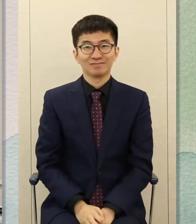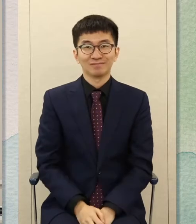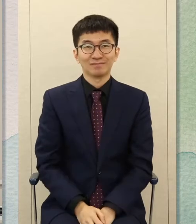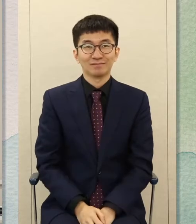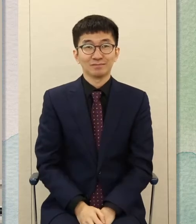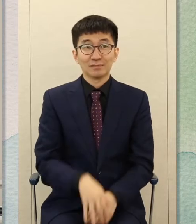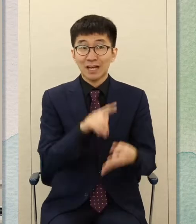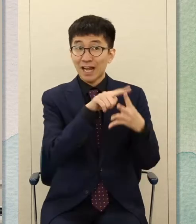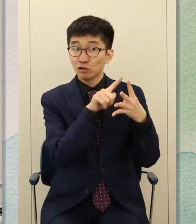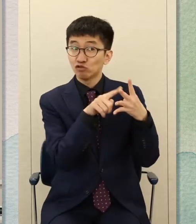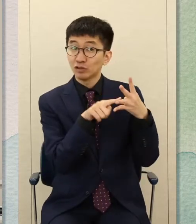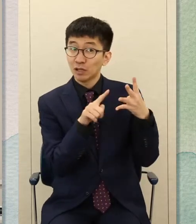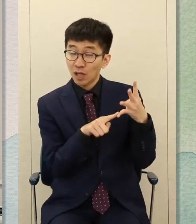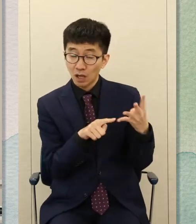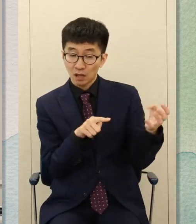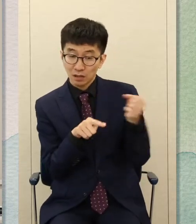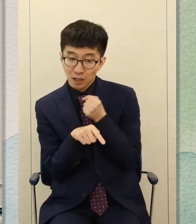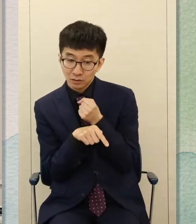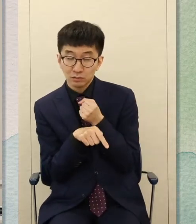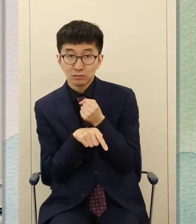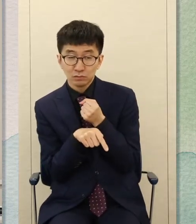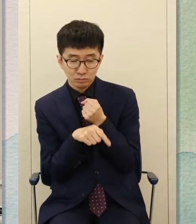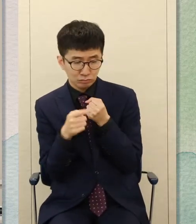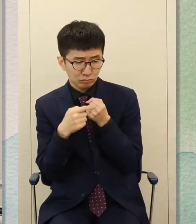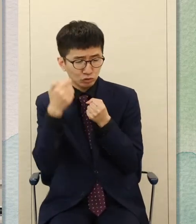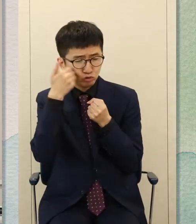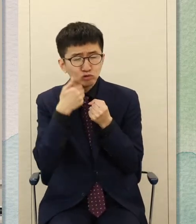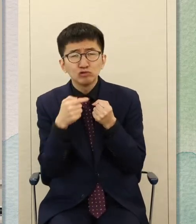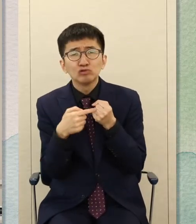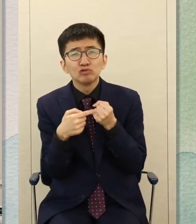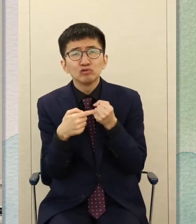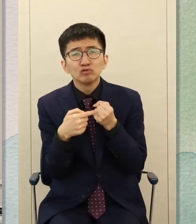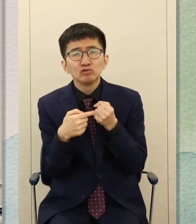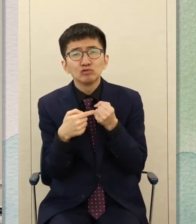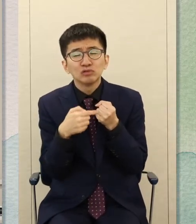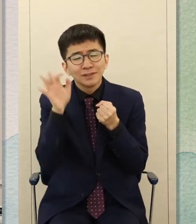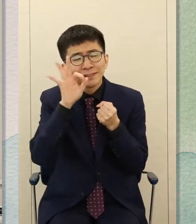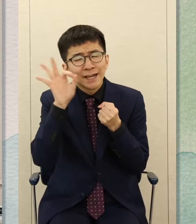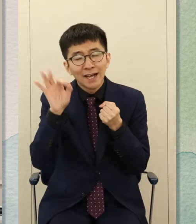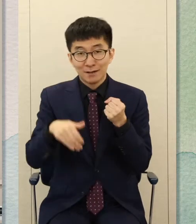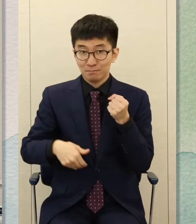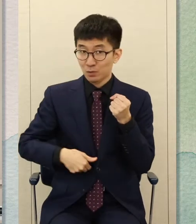독자들이 어디에 있을까? 과연 저는 이제 이렇게 저희가 접근하는 게,